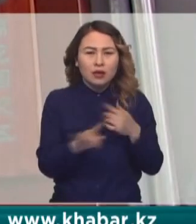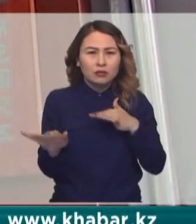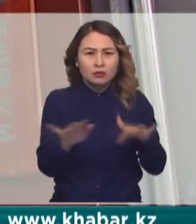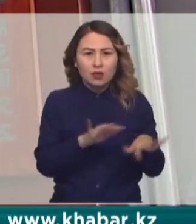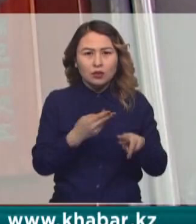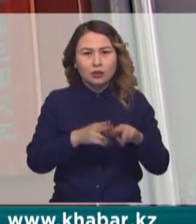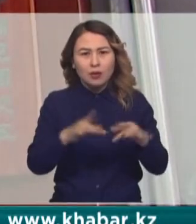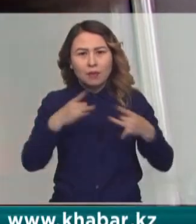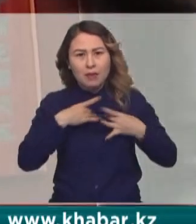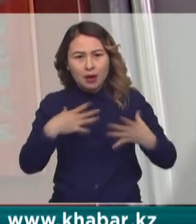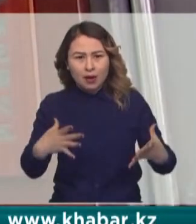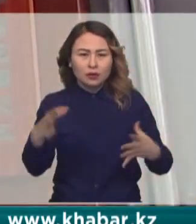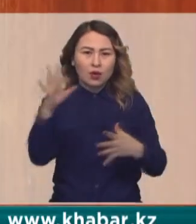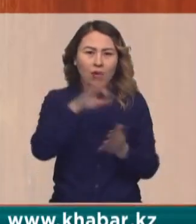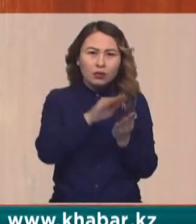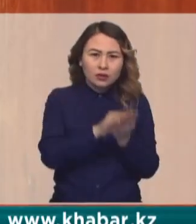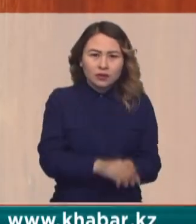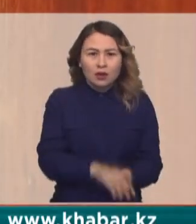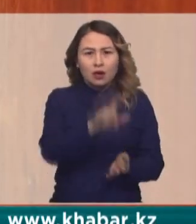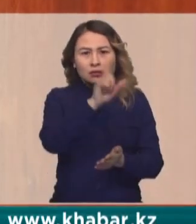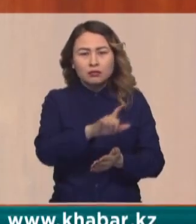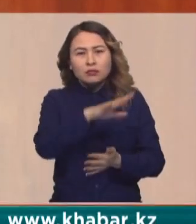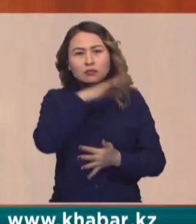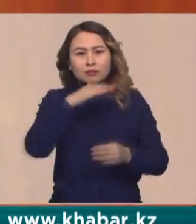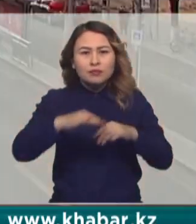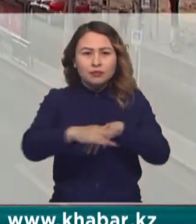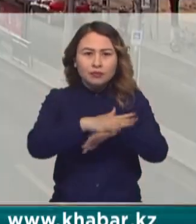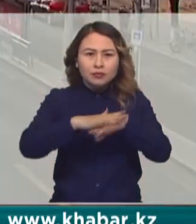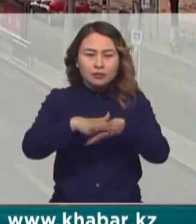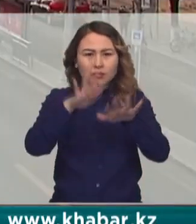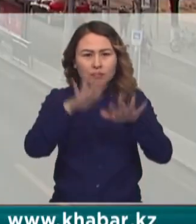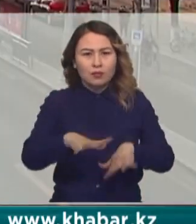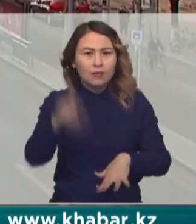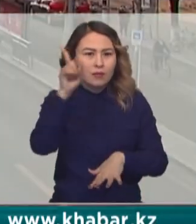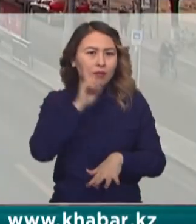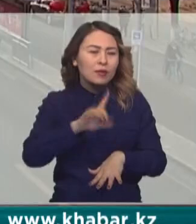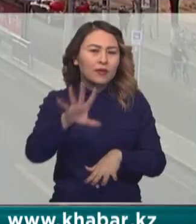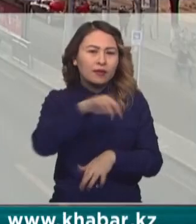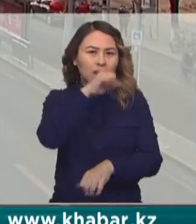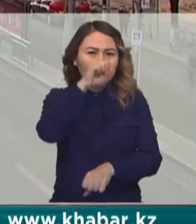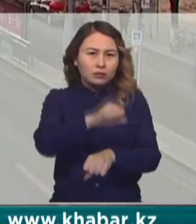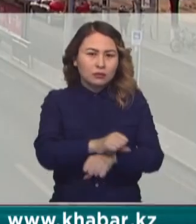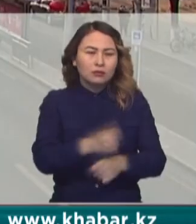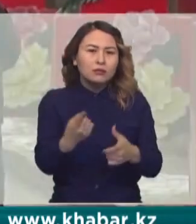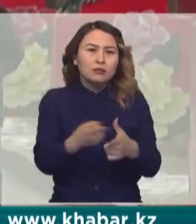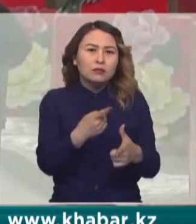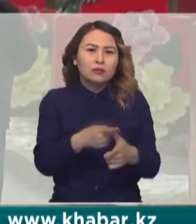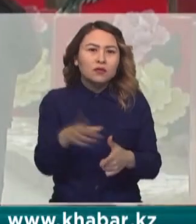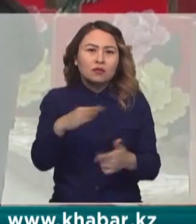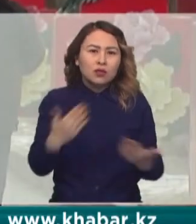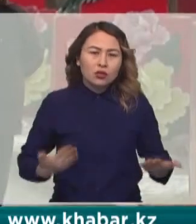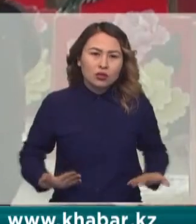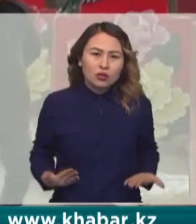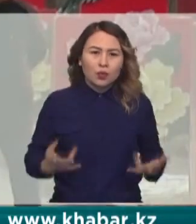шектелді. Той, тіпті жерлеу рәсімі сынды адамдар көп шоғырланатын барлық іс-шаралар уақытша тоқтатылды. Билік өкілдері